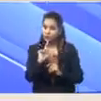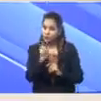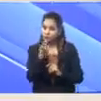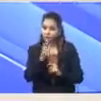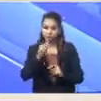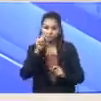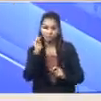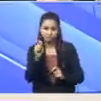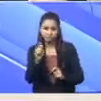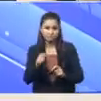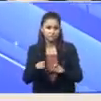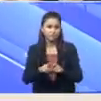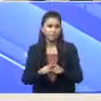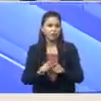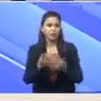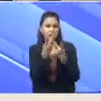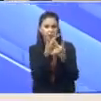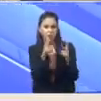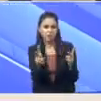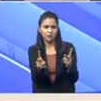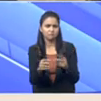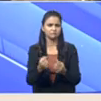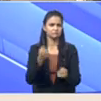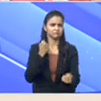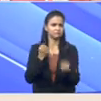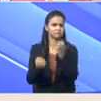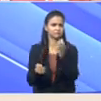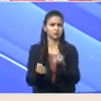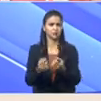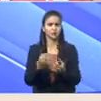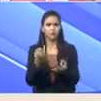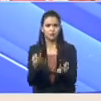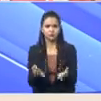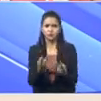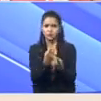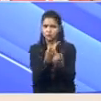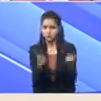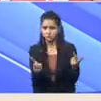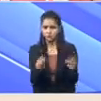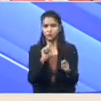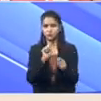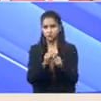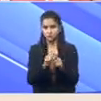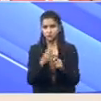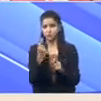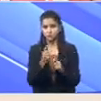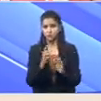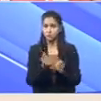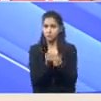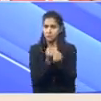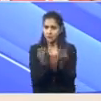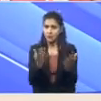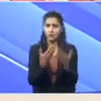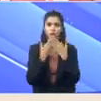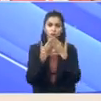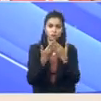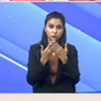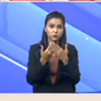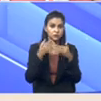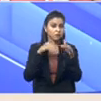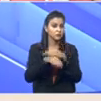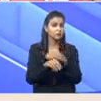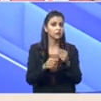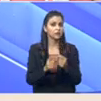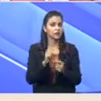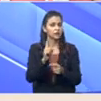का इस्तेमाल अलग अलग फिटनेस एक्टिविटीज के लिए कर रहे हैं। कितने ही स्कूलों में